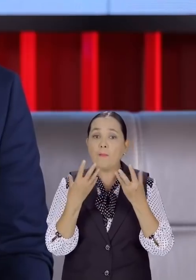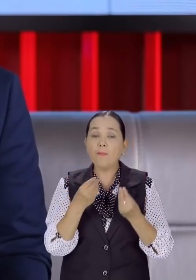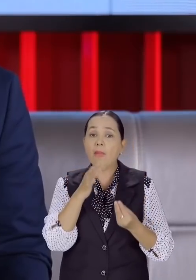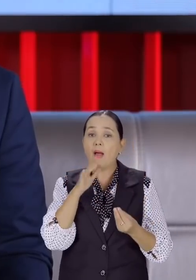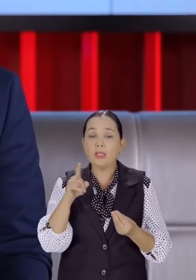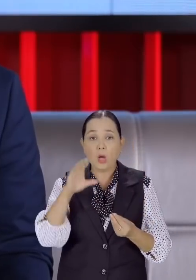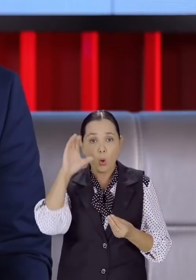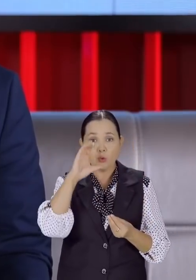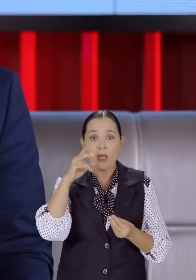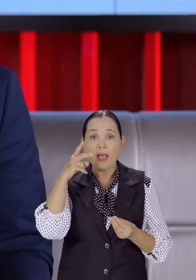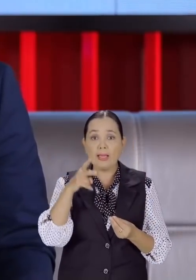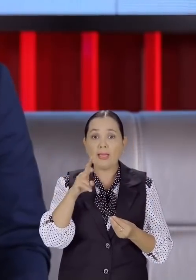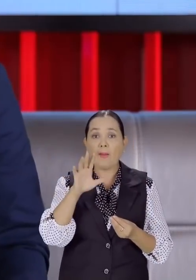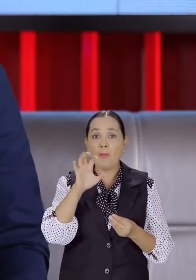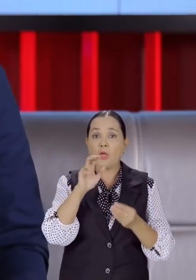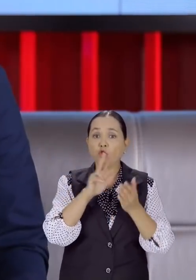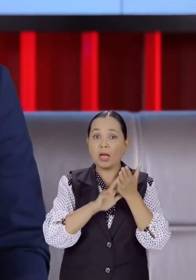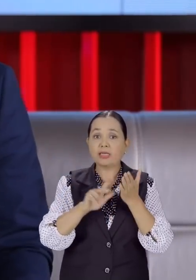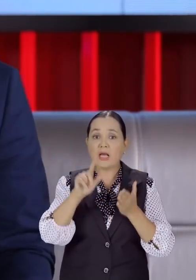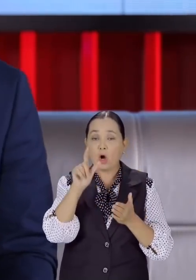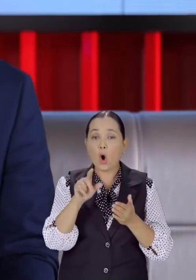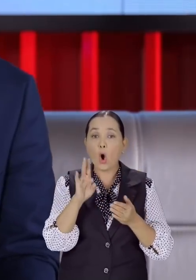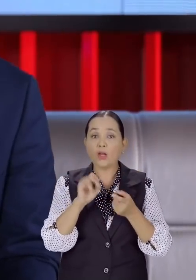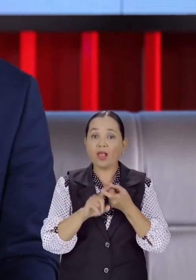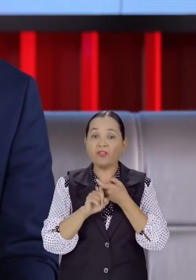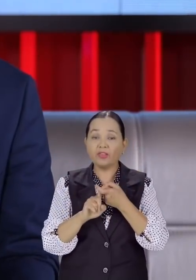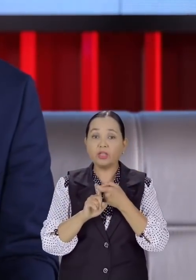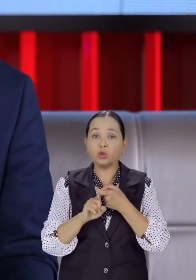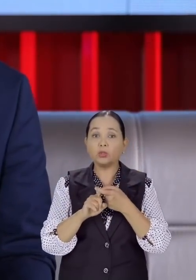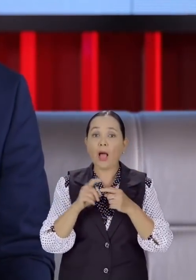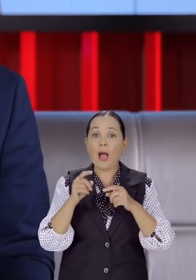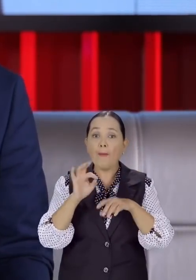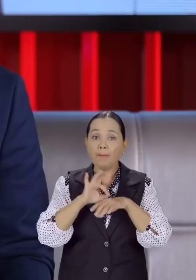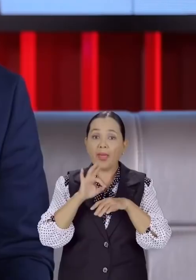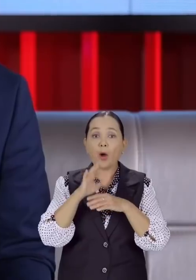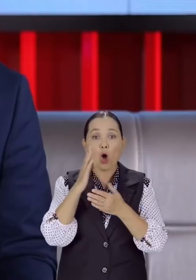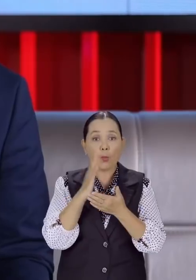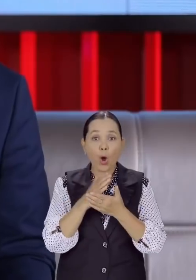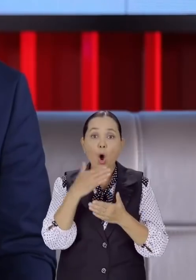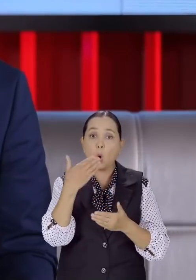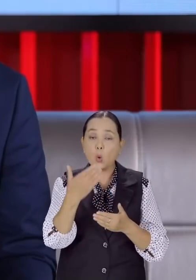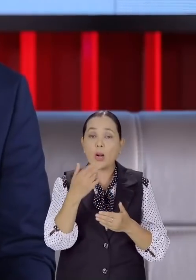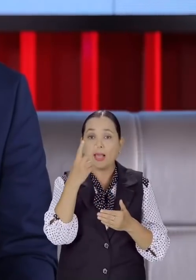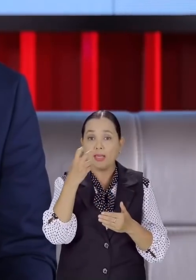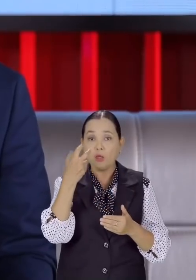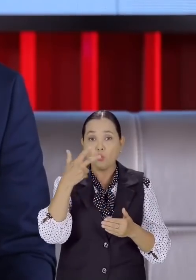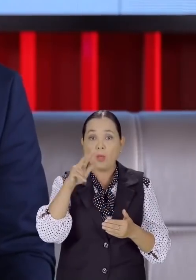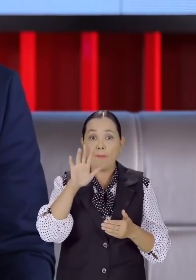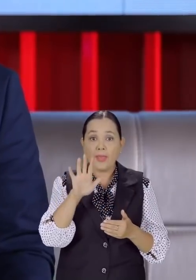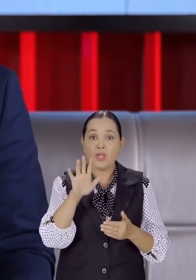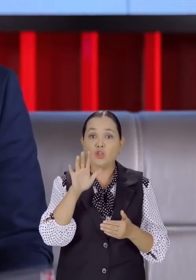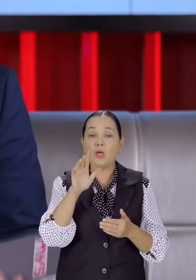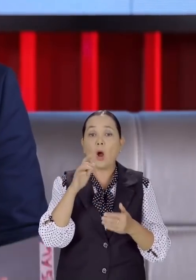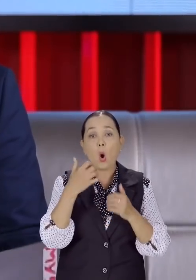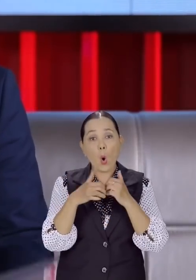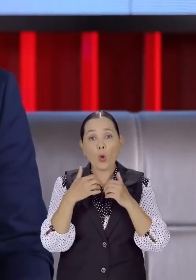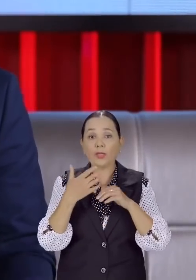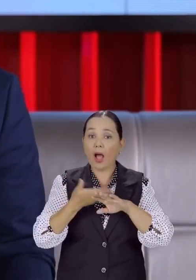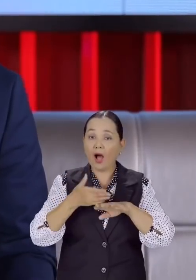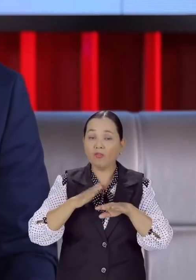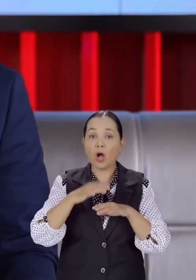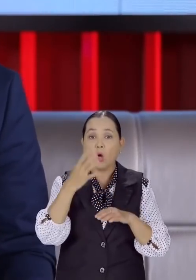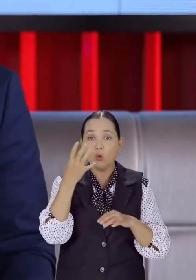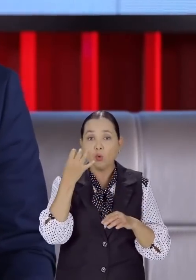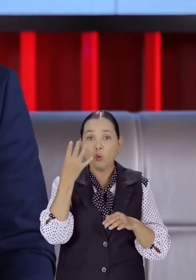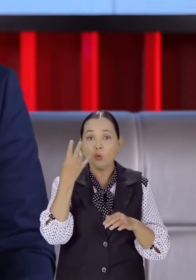paytda O'zbekistonda demak 2580 nafar koronavirusga chalingan bemor bor. Ularning 235 nafari o'rta